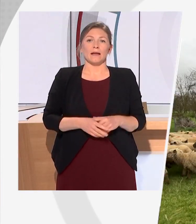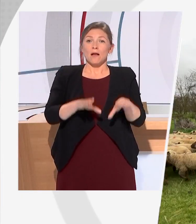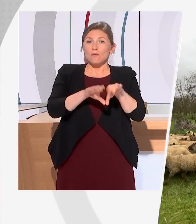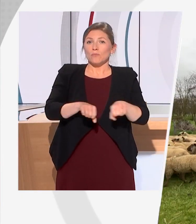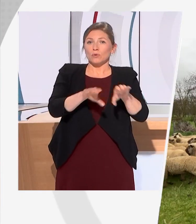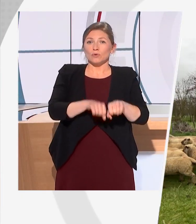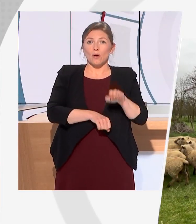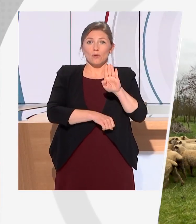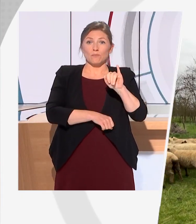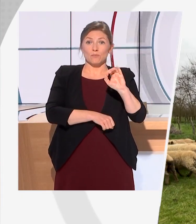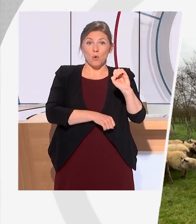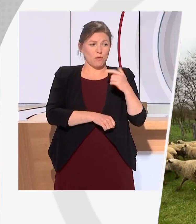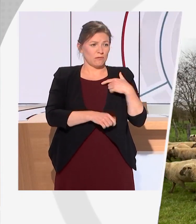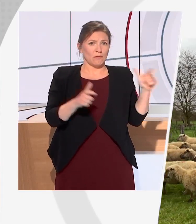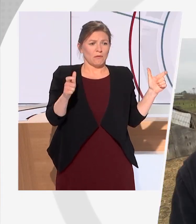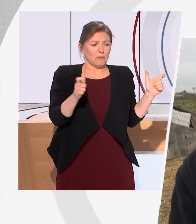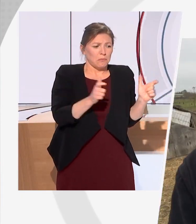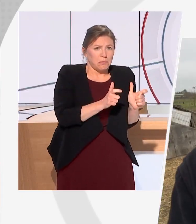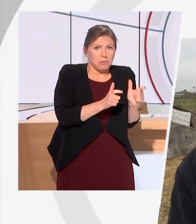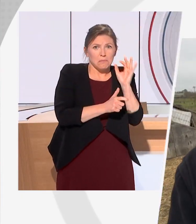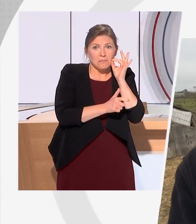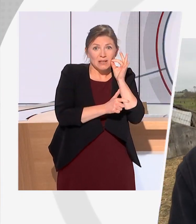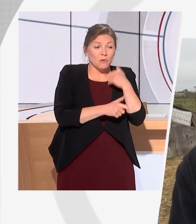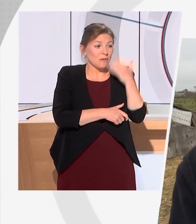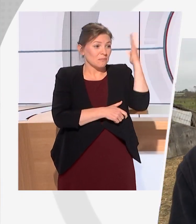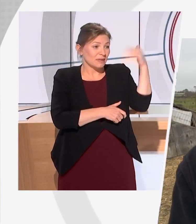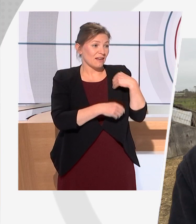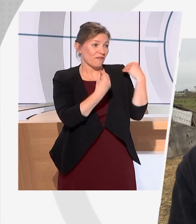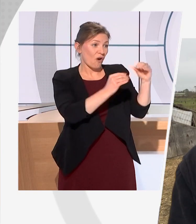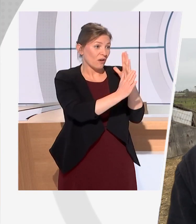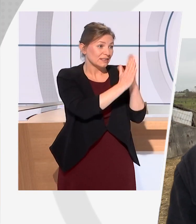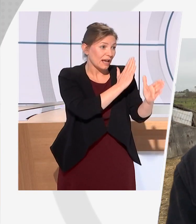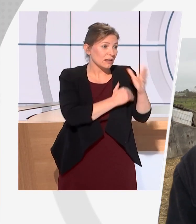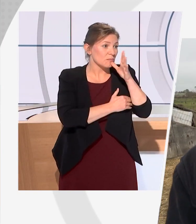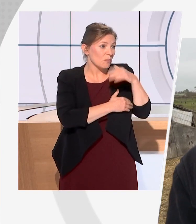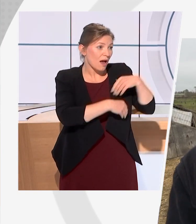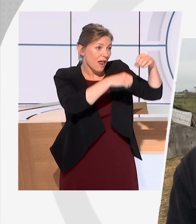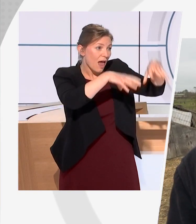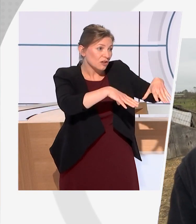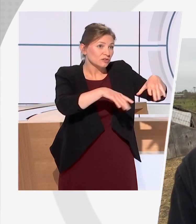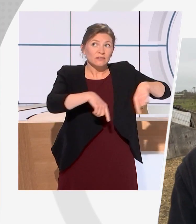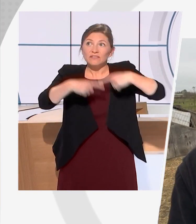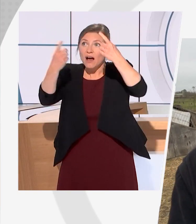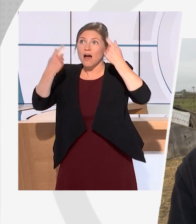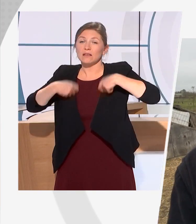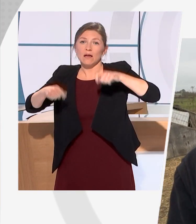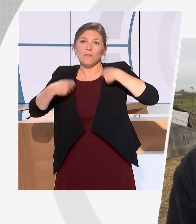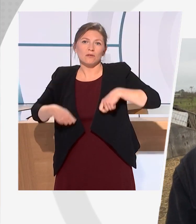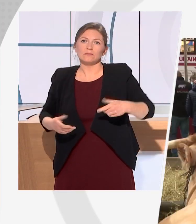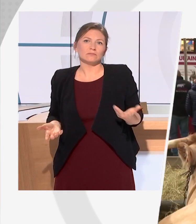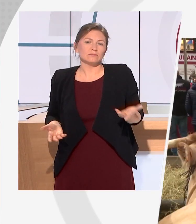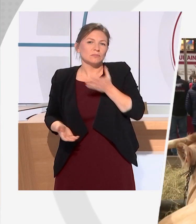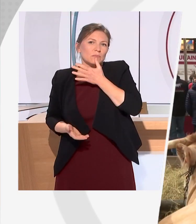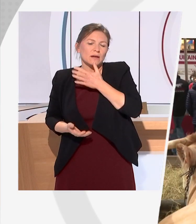Les producteurs bio sont des petites fermes. Ceux qui font de la vente directe ont quand même beaucoup de mal à s'installer sur le salon de